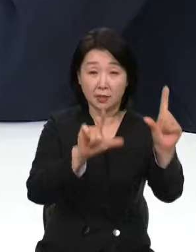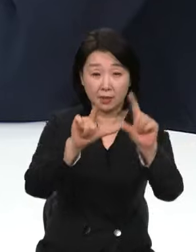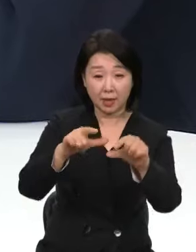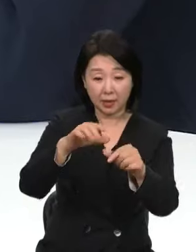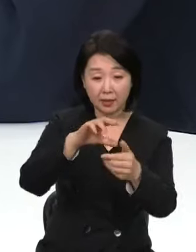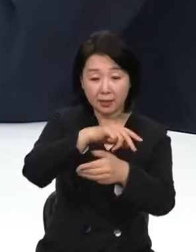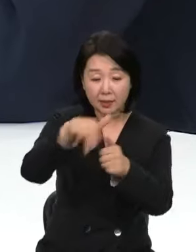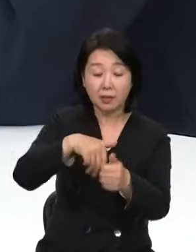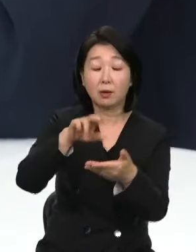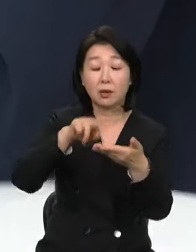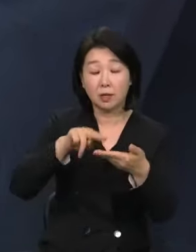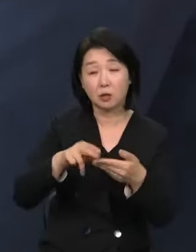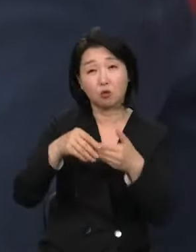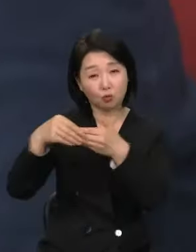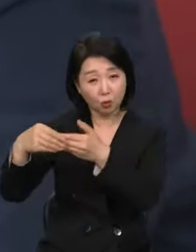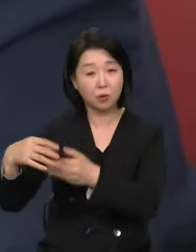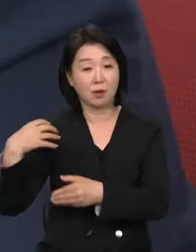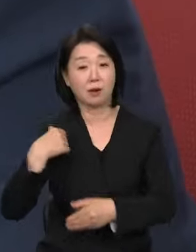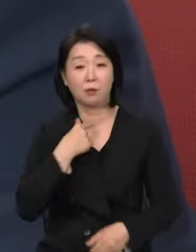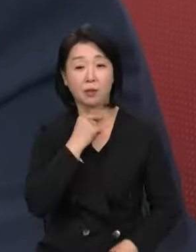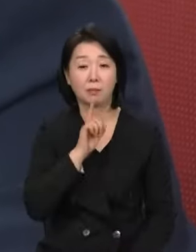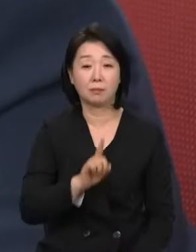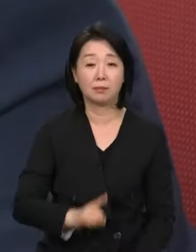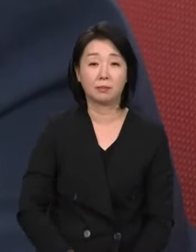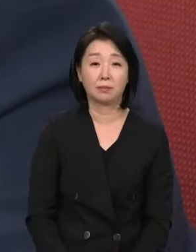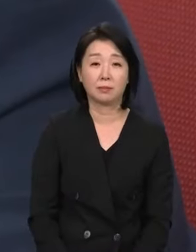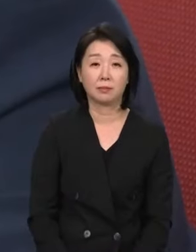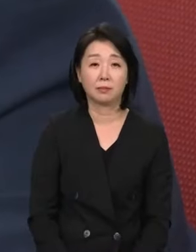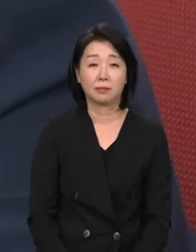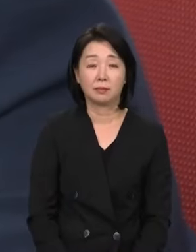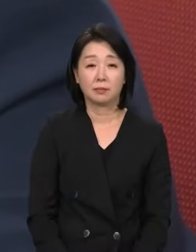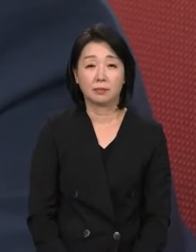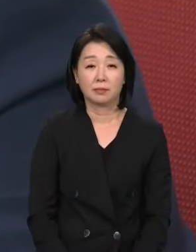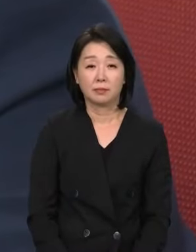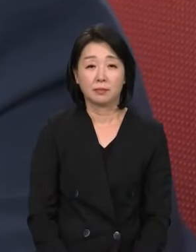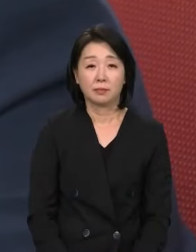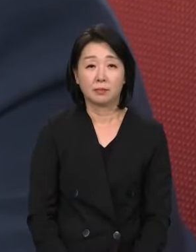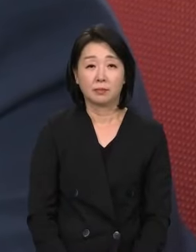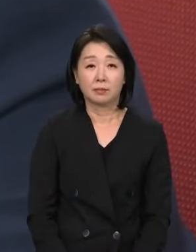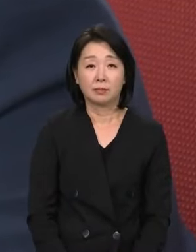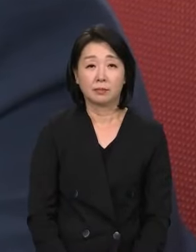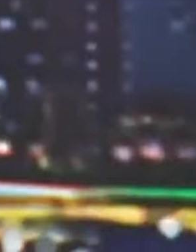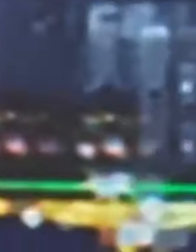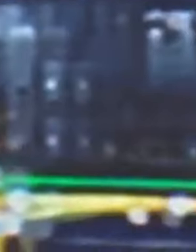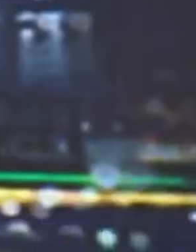역할을 하겠다고도 강조했습니다. JTBC 유한울입니다.